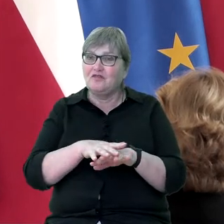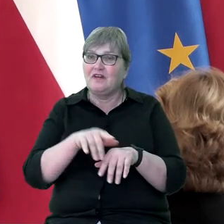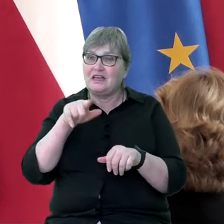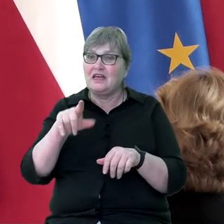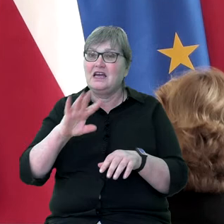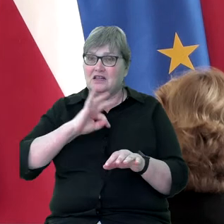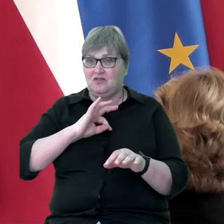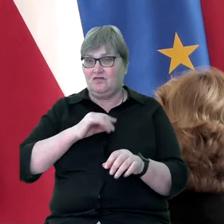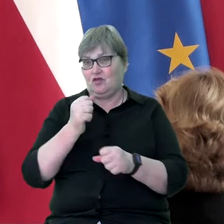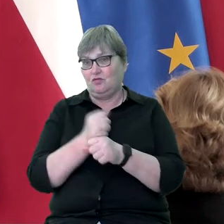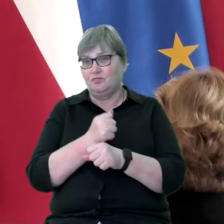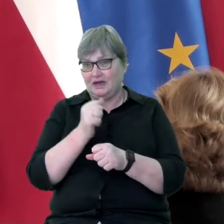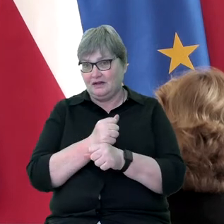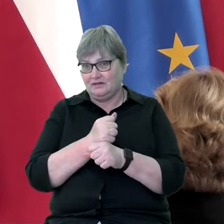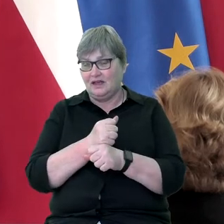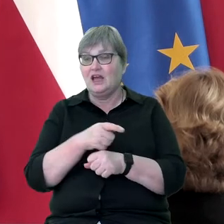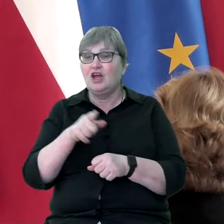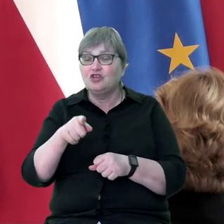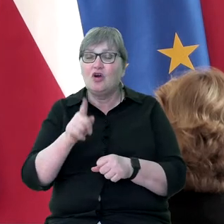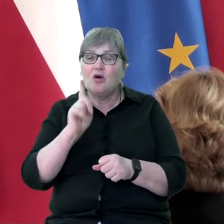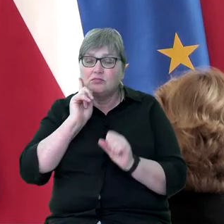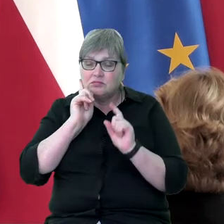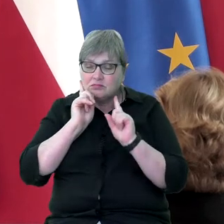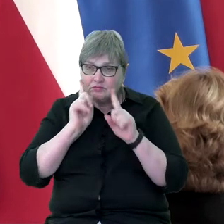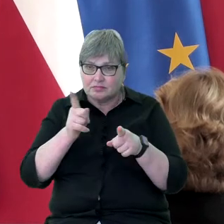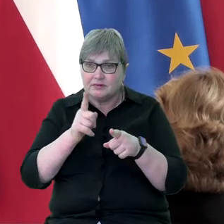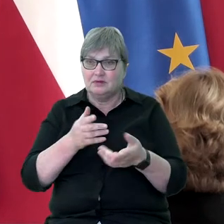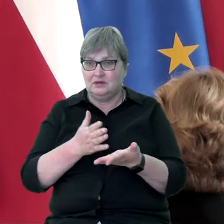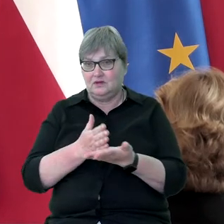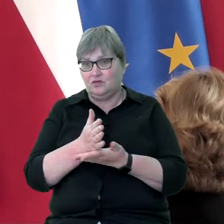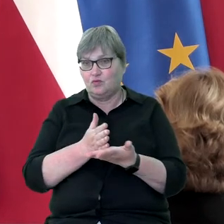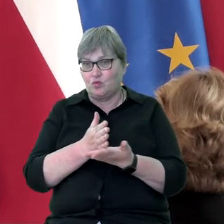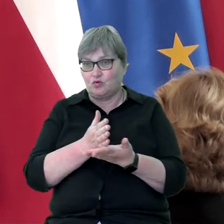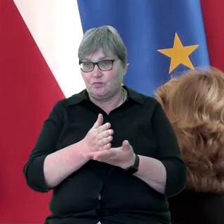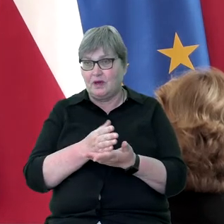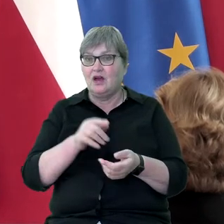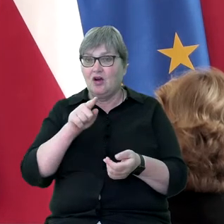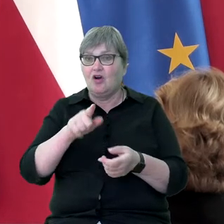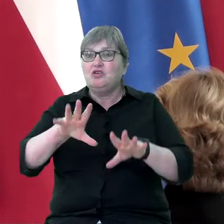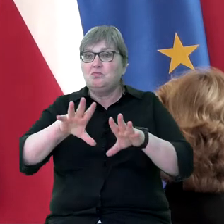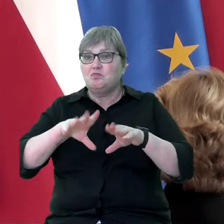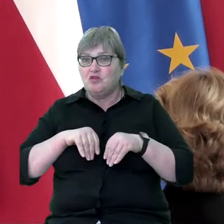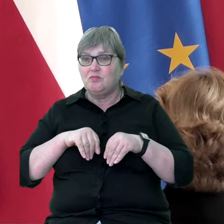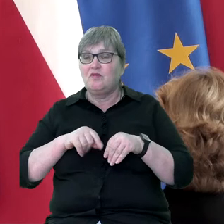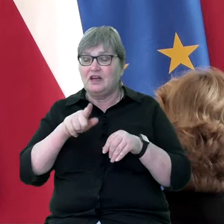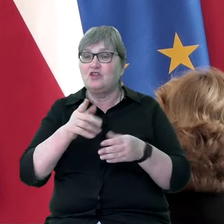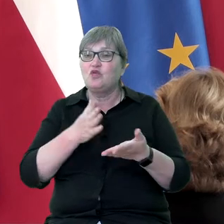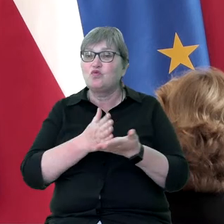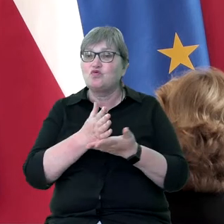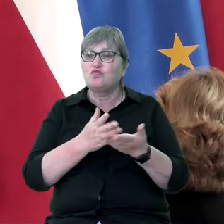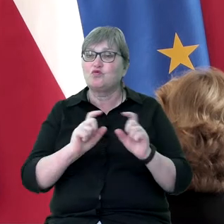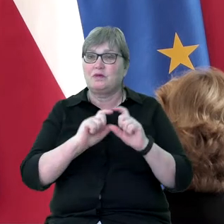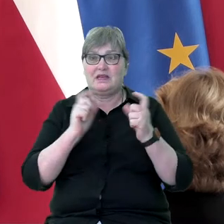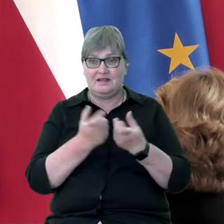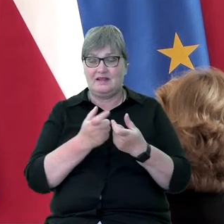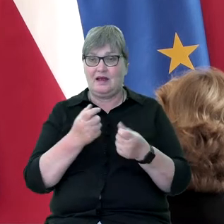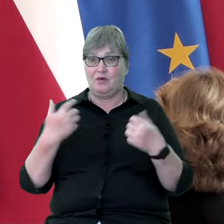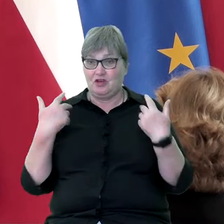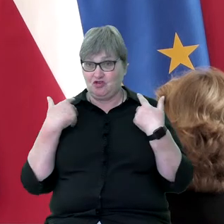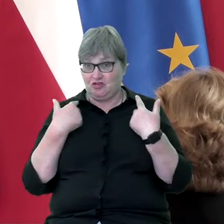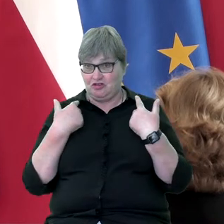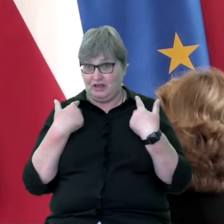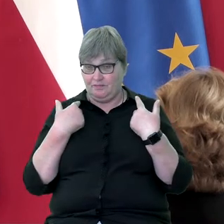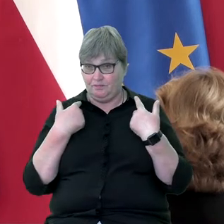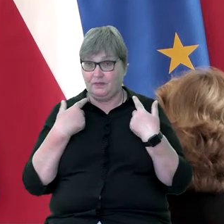i aktywność, to była służba rzeczywiście, którą przyjmowali na całe życie. To ta historia Polskiego